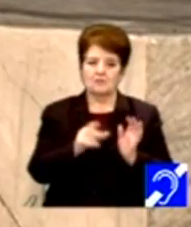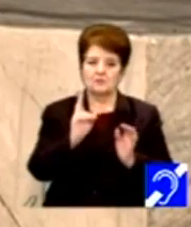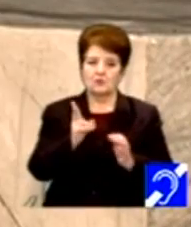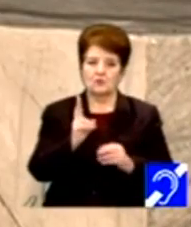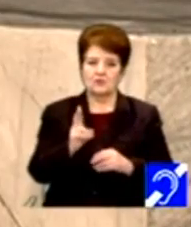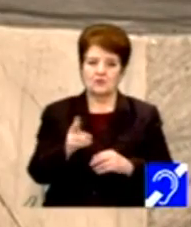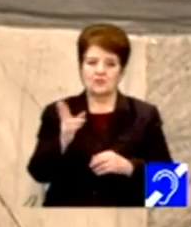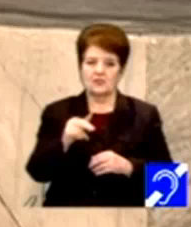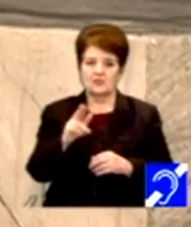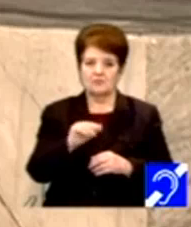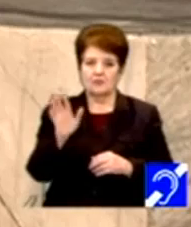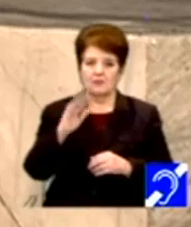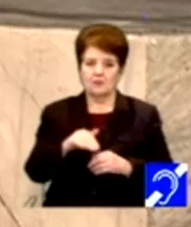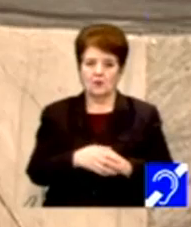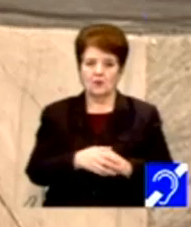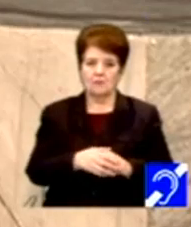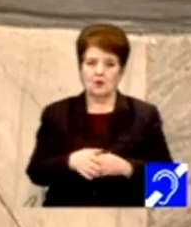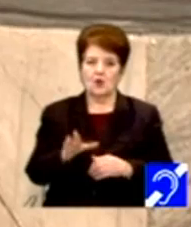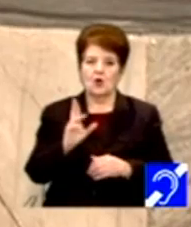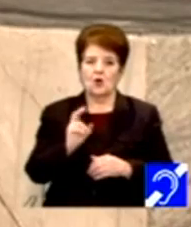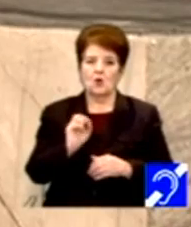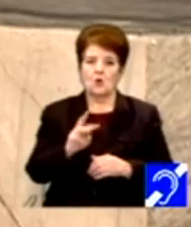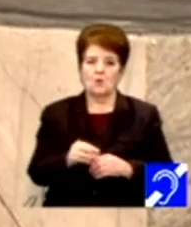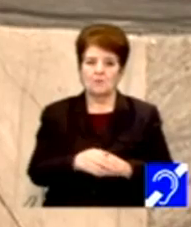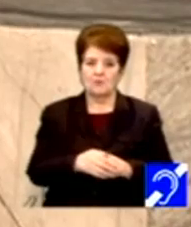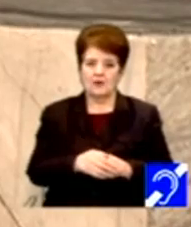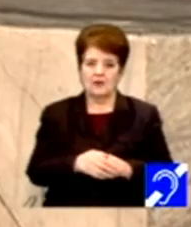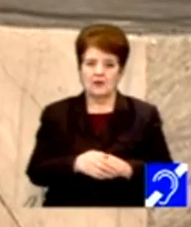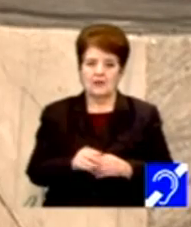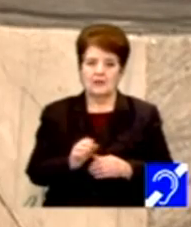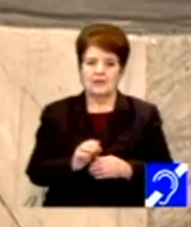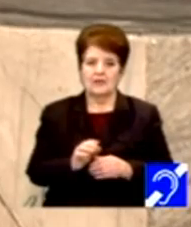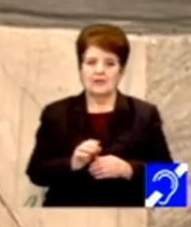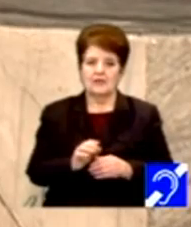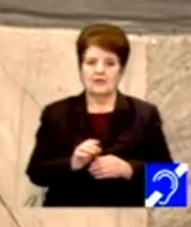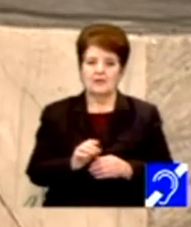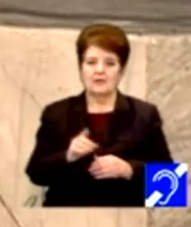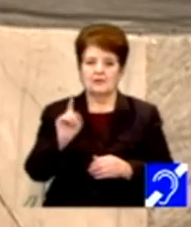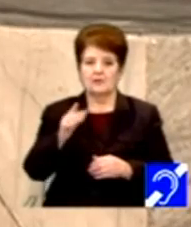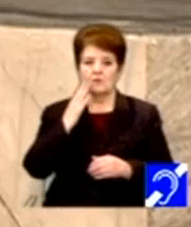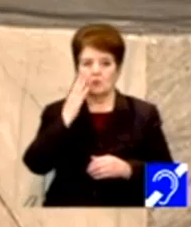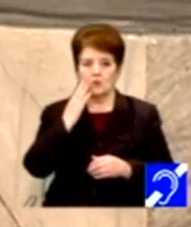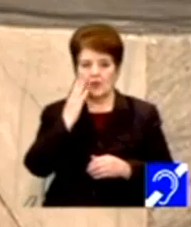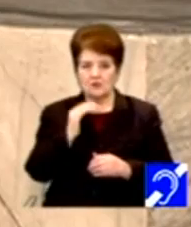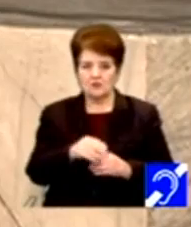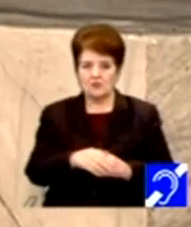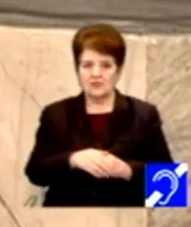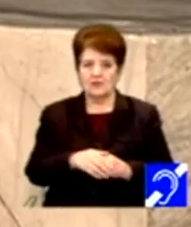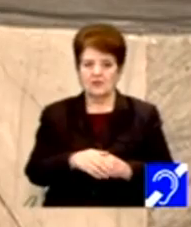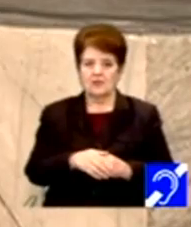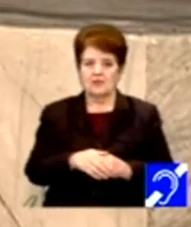decembrie. Apoi am văzut cum s-a transmis, s-a răspândit în București,